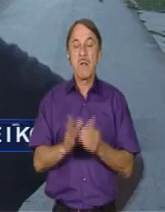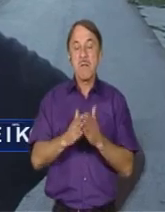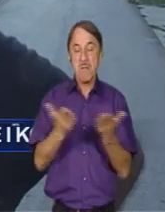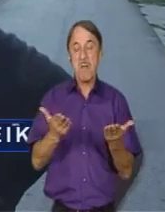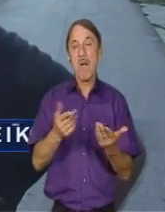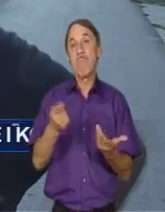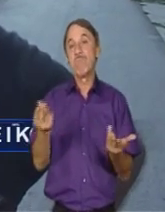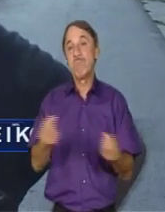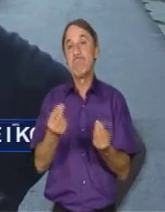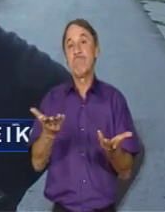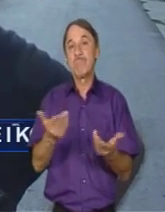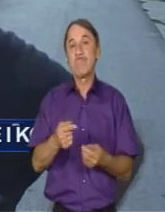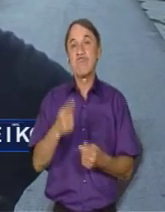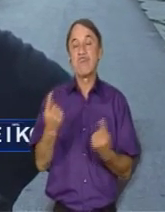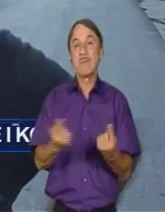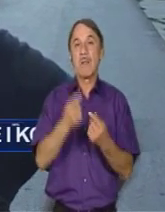od Vuka Draškovića.